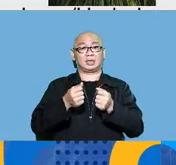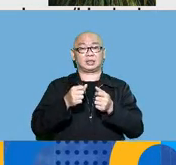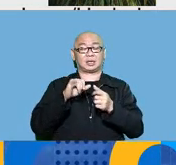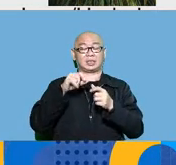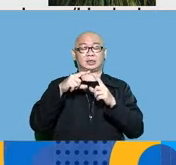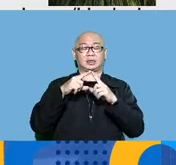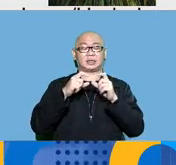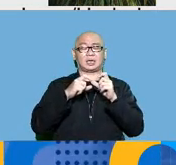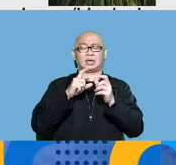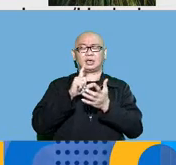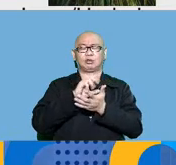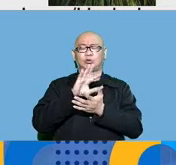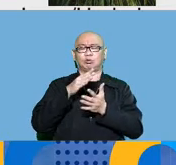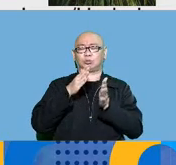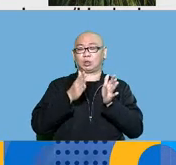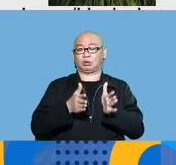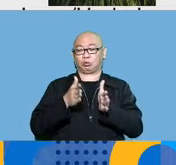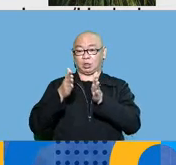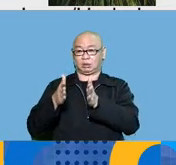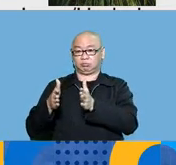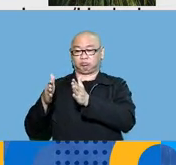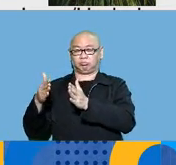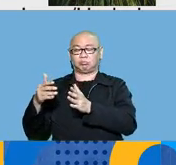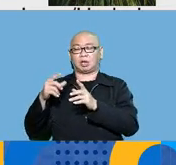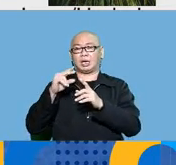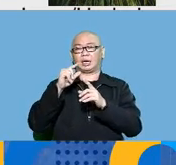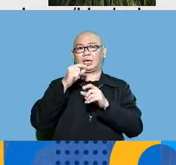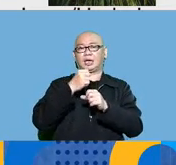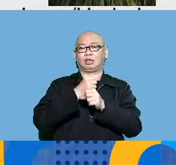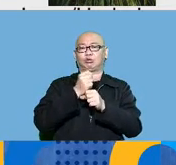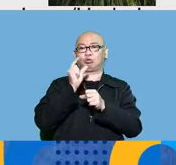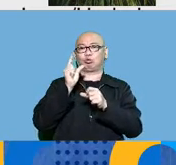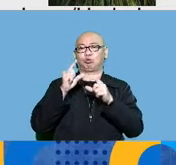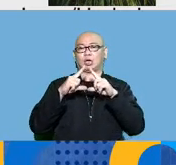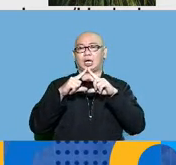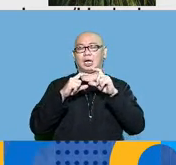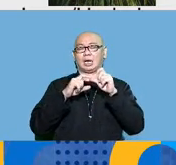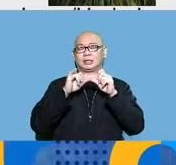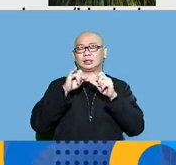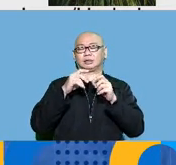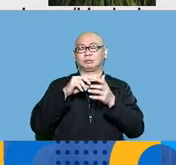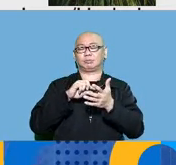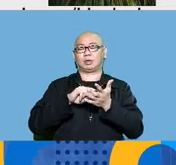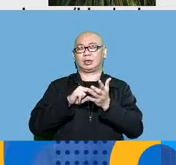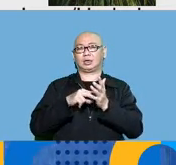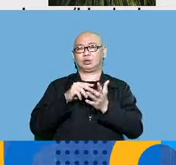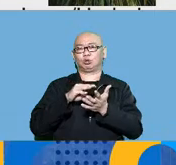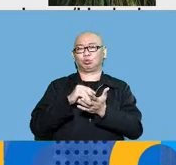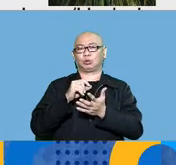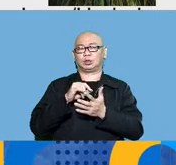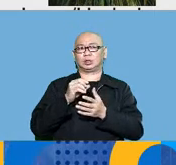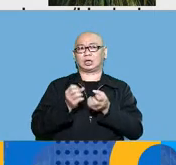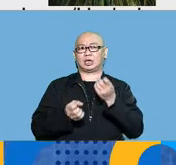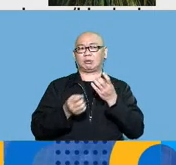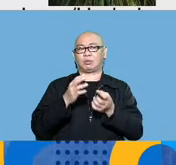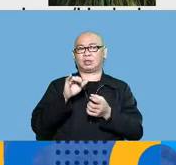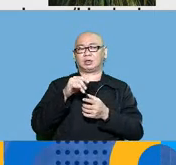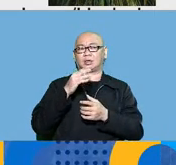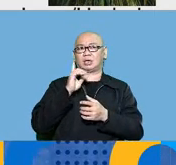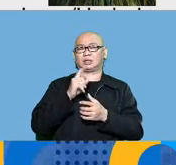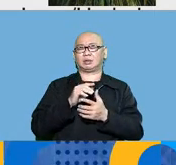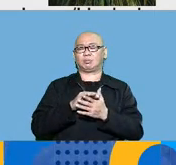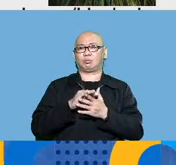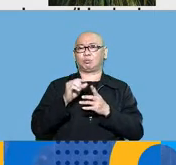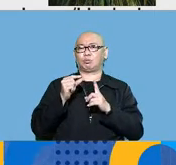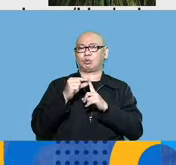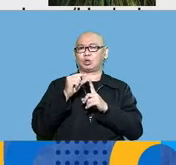untuk pengaturan, untuk regulasi. Kemudian juga bisa sebagai sumber berbagai jenis tanaman yang berpotensi jamu